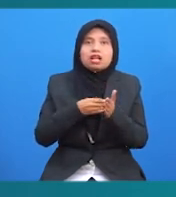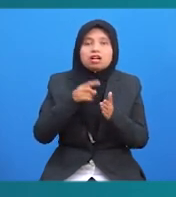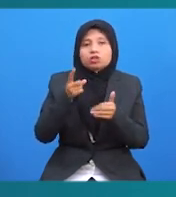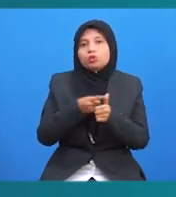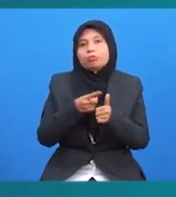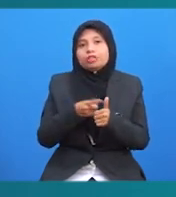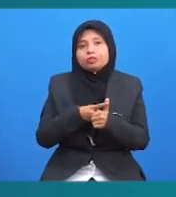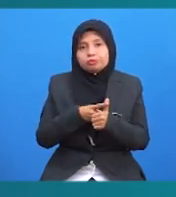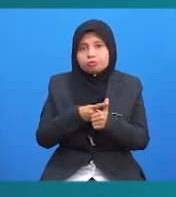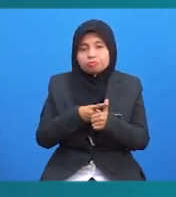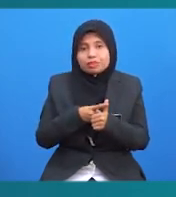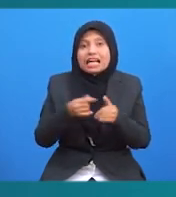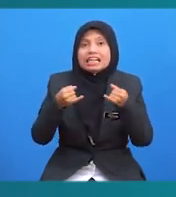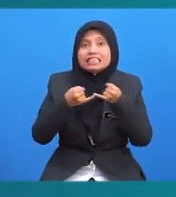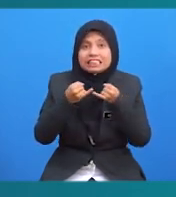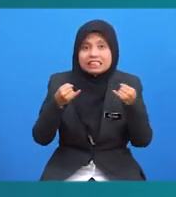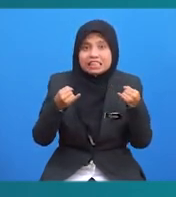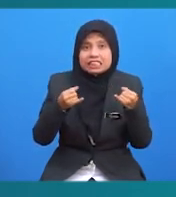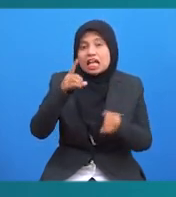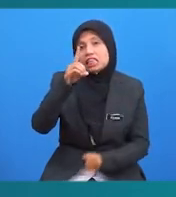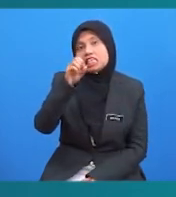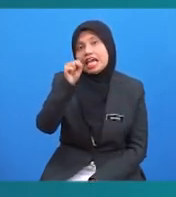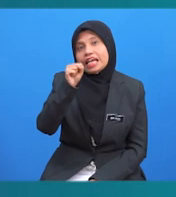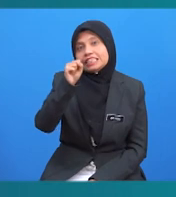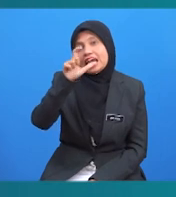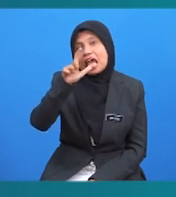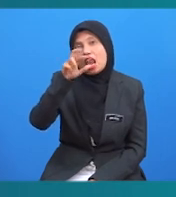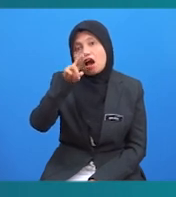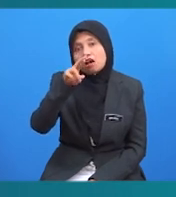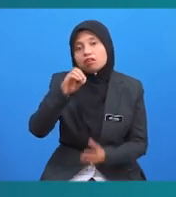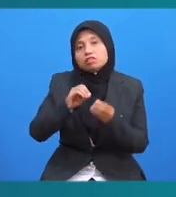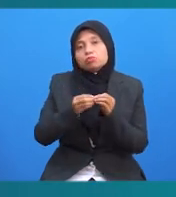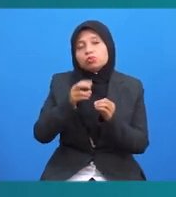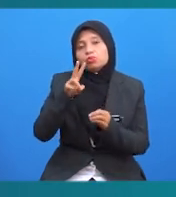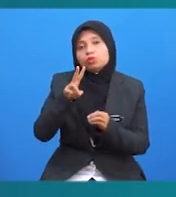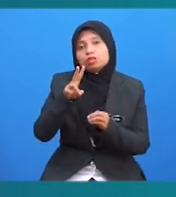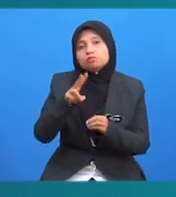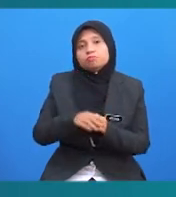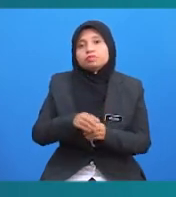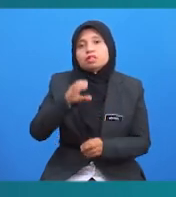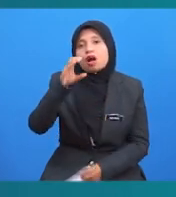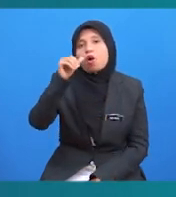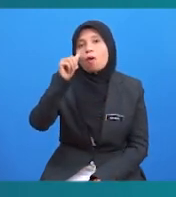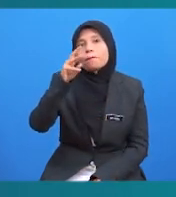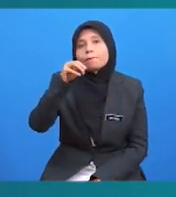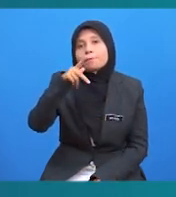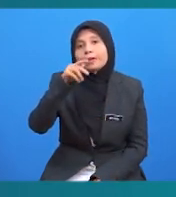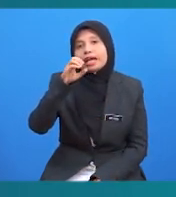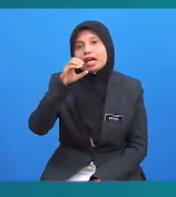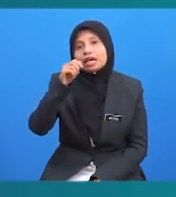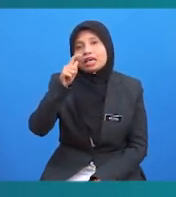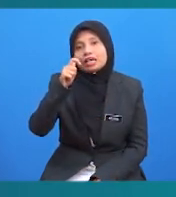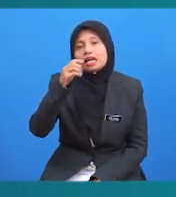yang pertama adalah DSLR. Yang kedua adalah compact camera. Yang